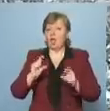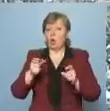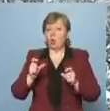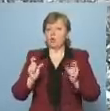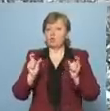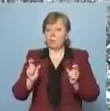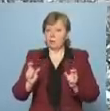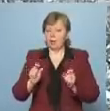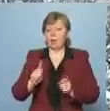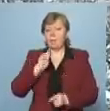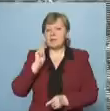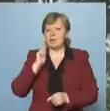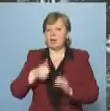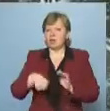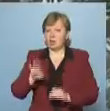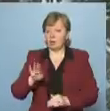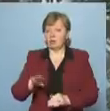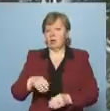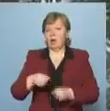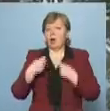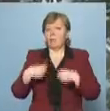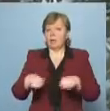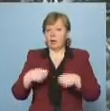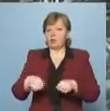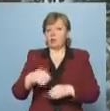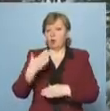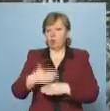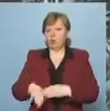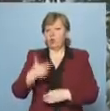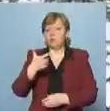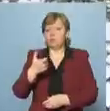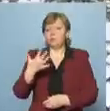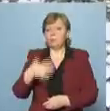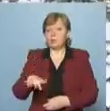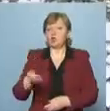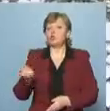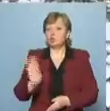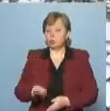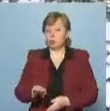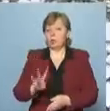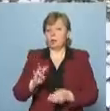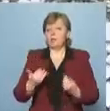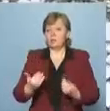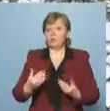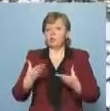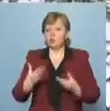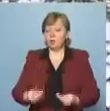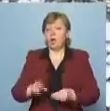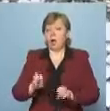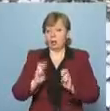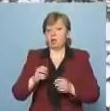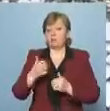подлиннее, позеленее они сами. Реализовали порядка 250 штук на данный момент. А так в